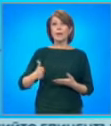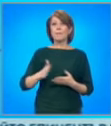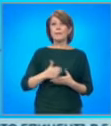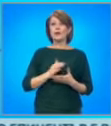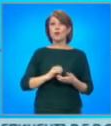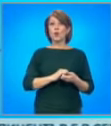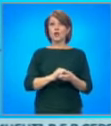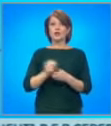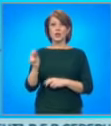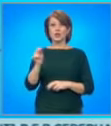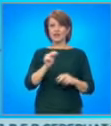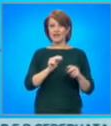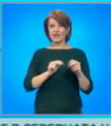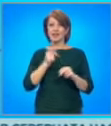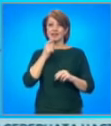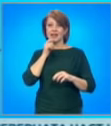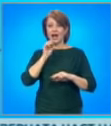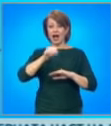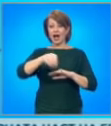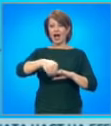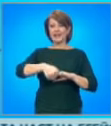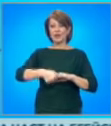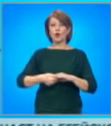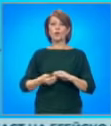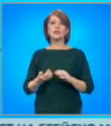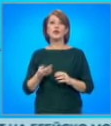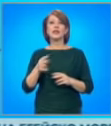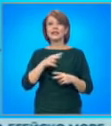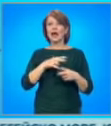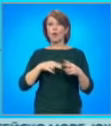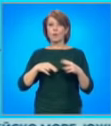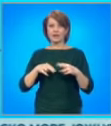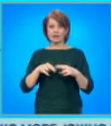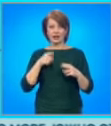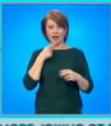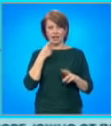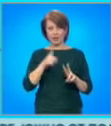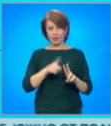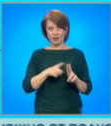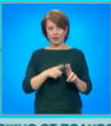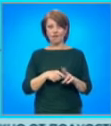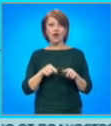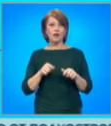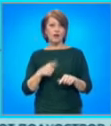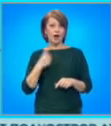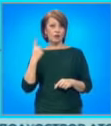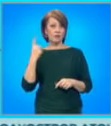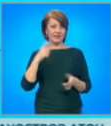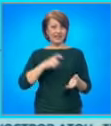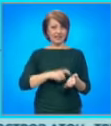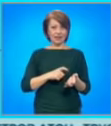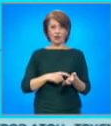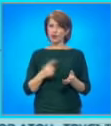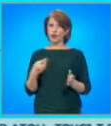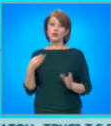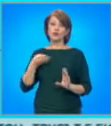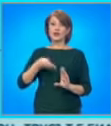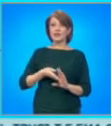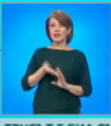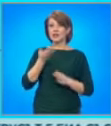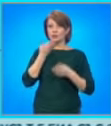темата за антикорупционната комисия. Стана ясно днес от изказване на премиера Кирил Петков. Това е един от първите закони, които ще влезе за